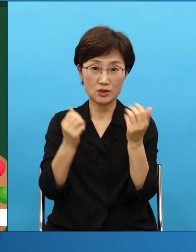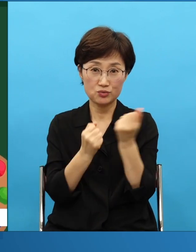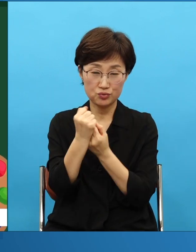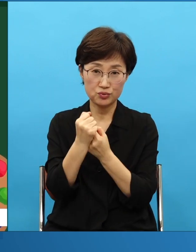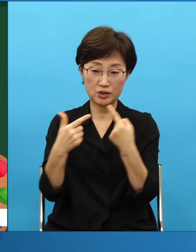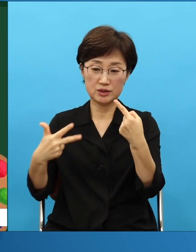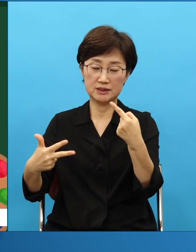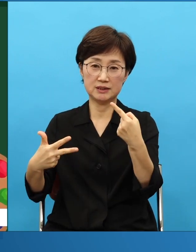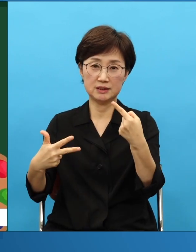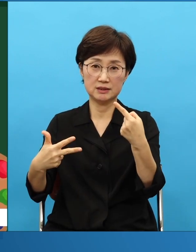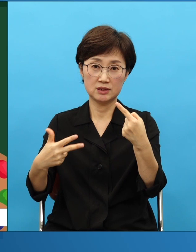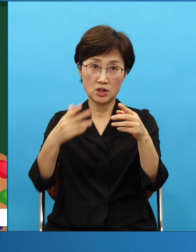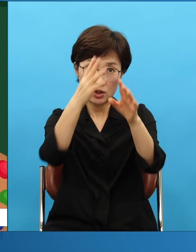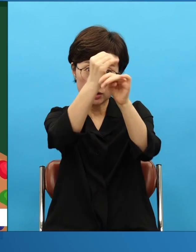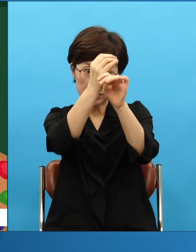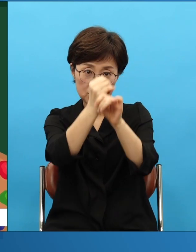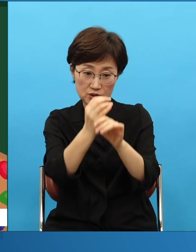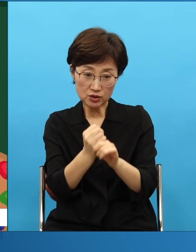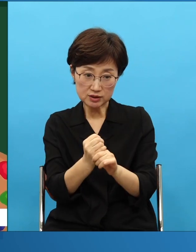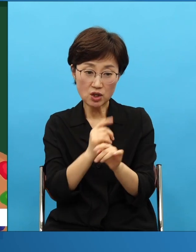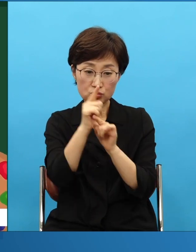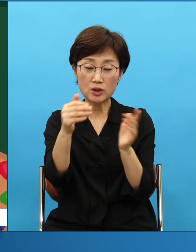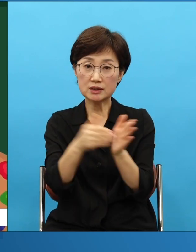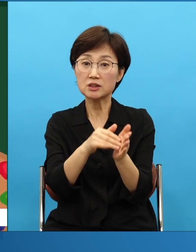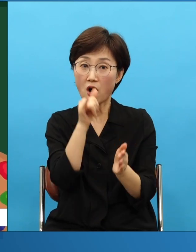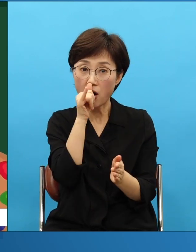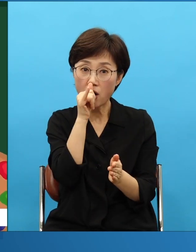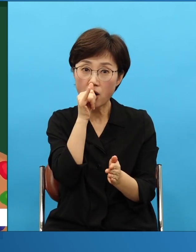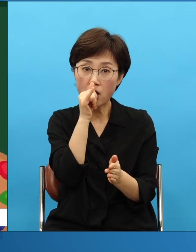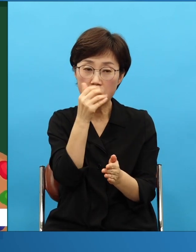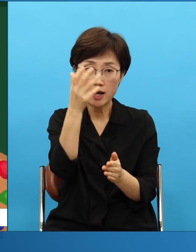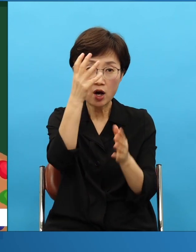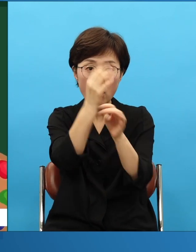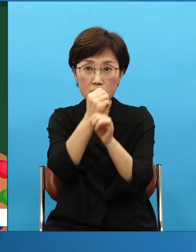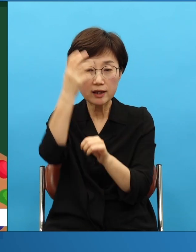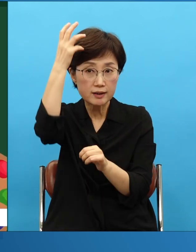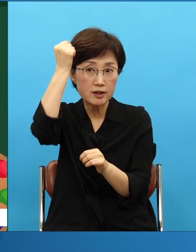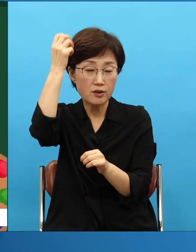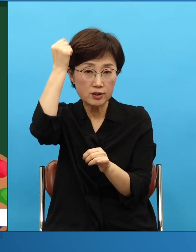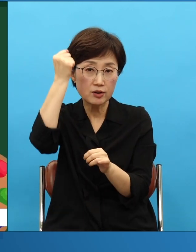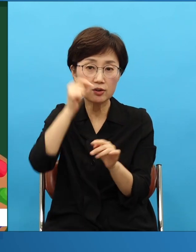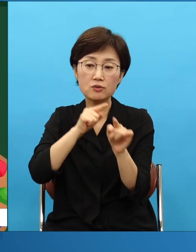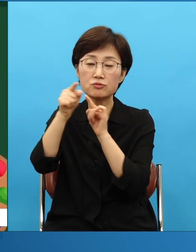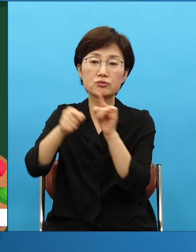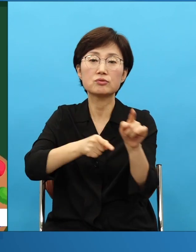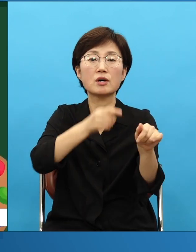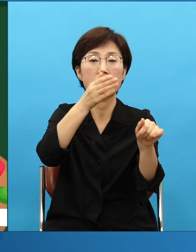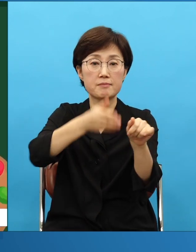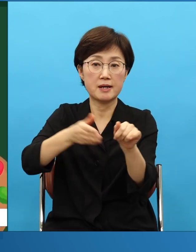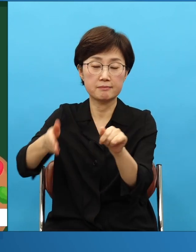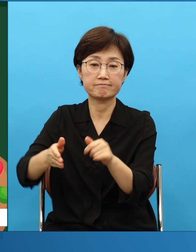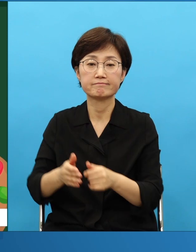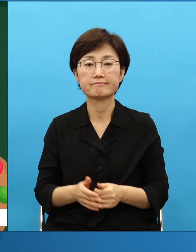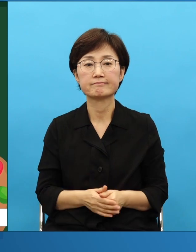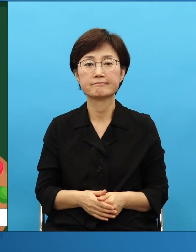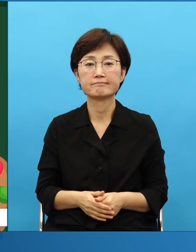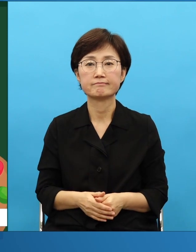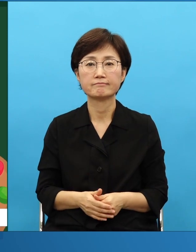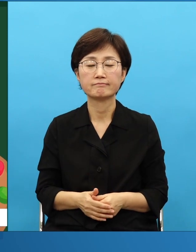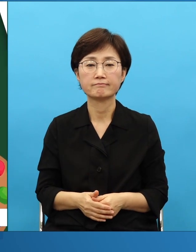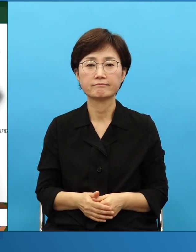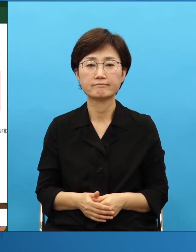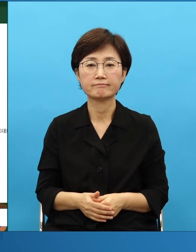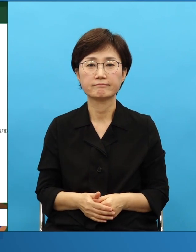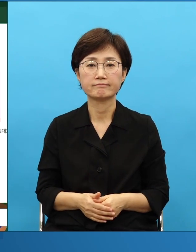이렇게 차례대로 등록이 마감돼. 미리미리 등록해서 영원의 응답으로 이어지는 랩넌트의 여정을